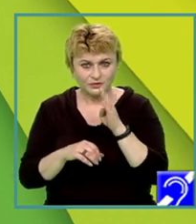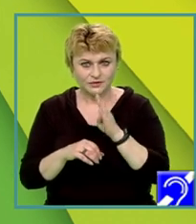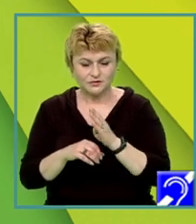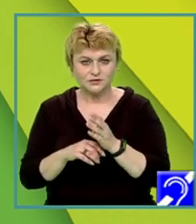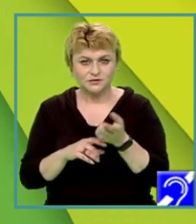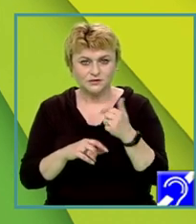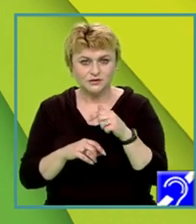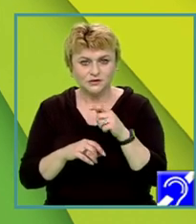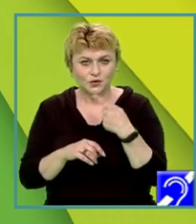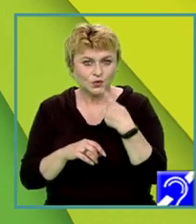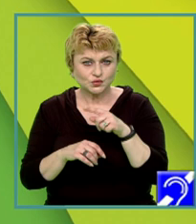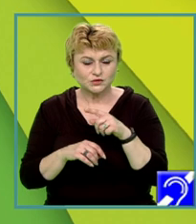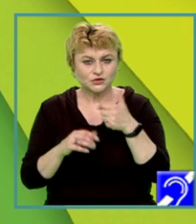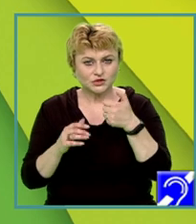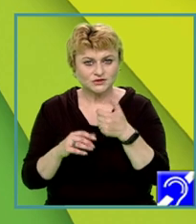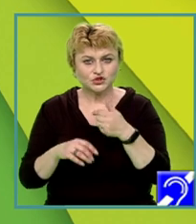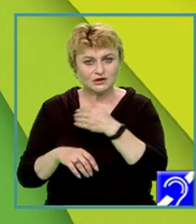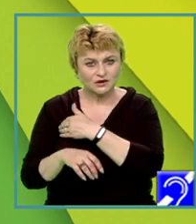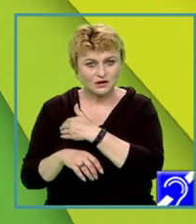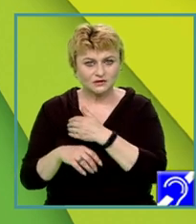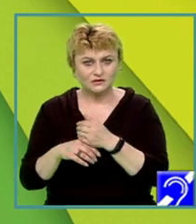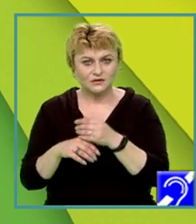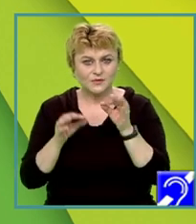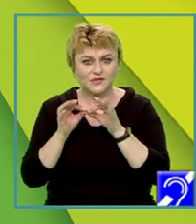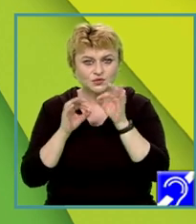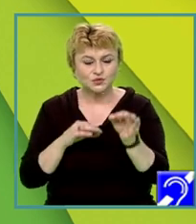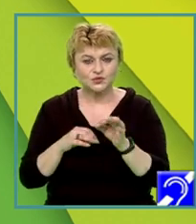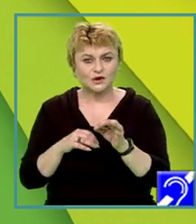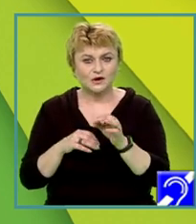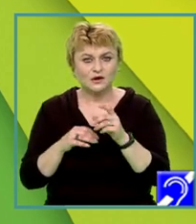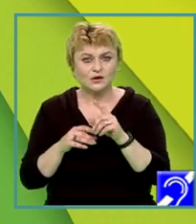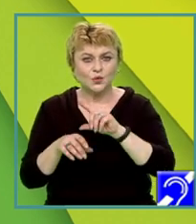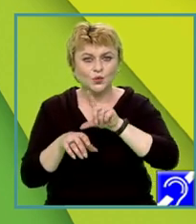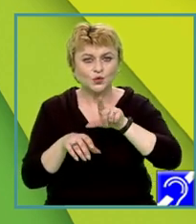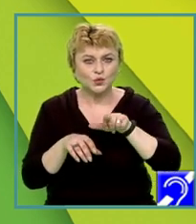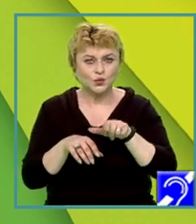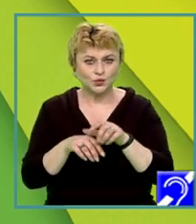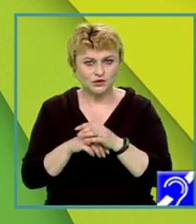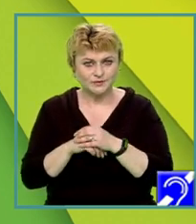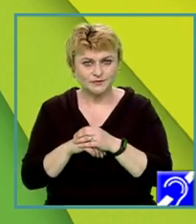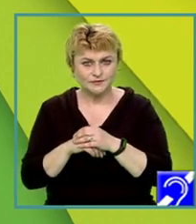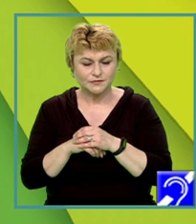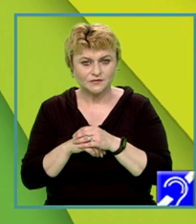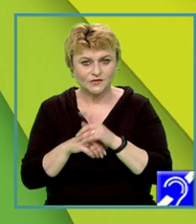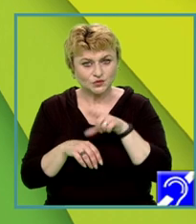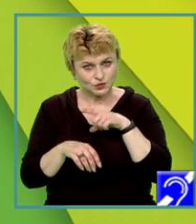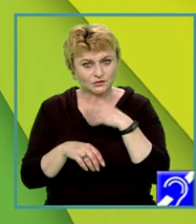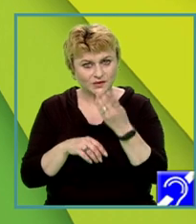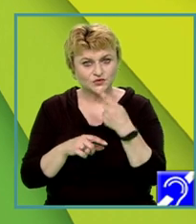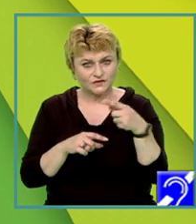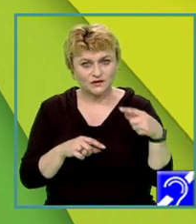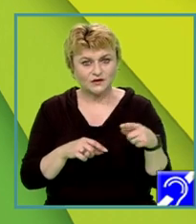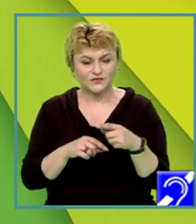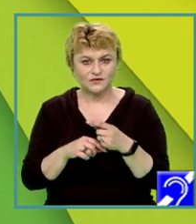este egală cu 160 de grade măsura unghiului m o n n avem de a selecta dintre variantele ei